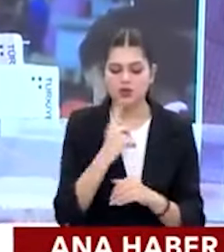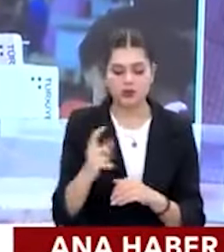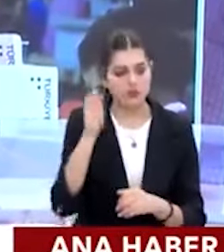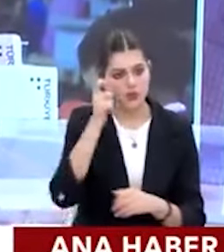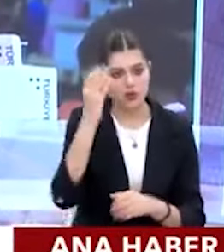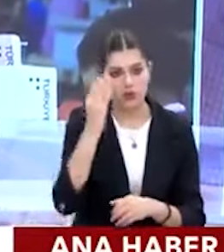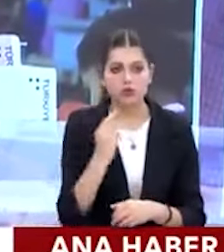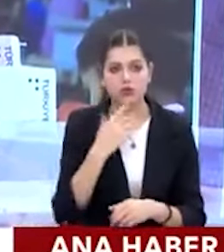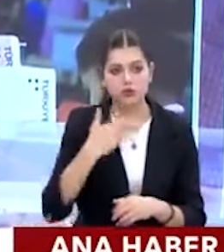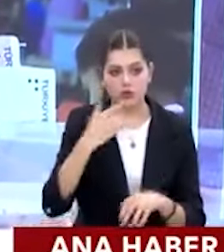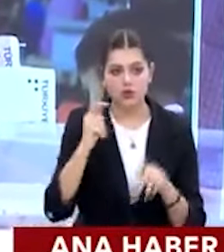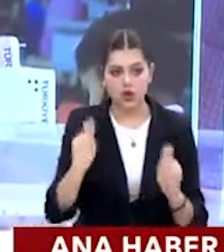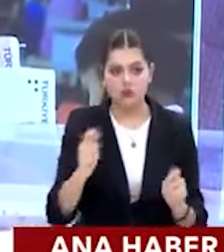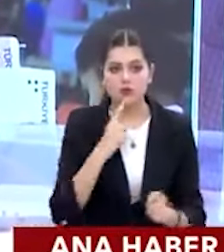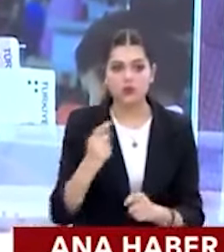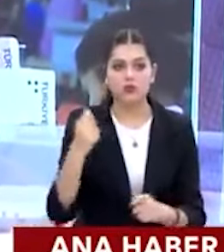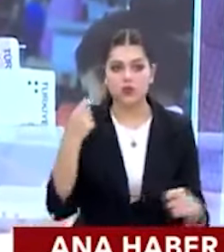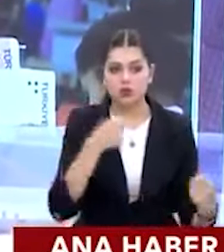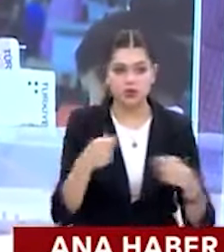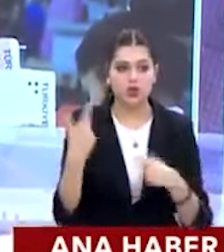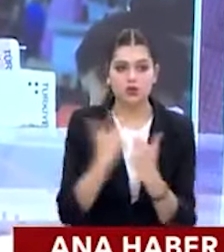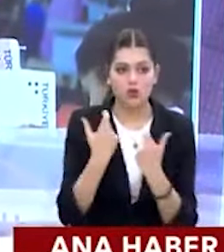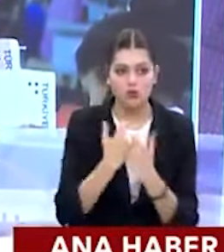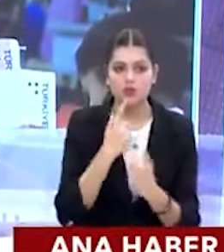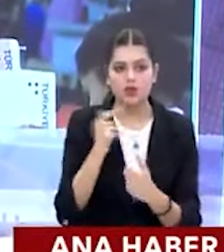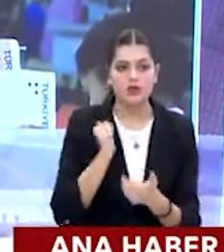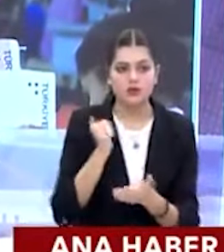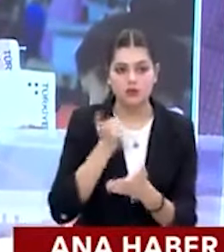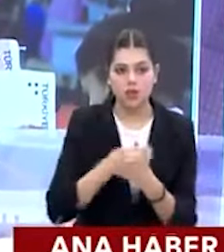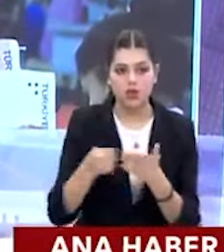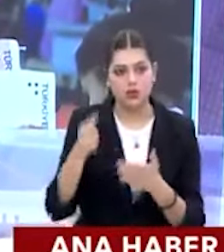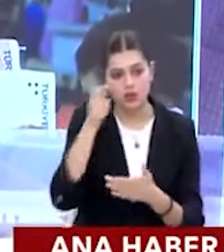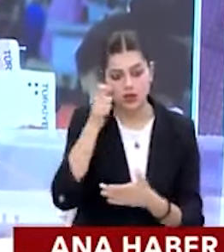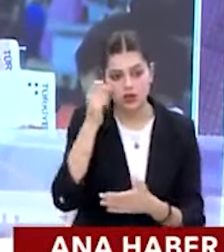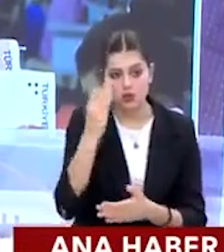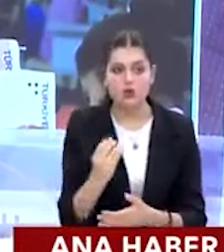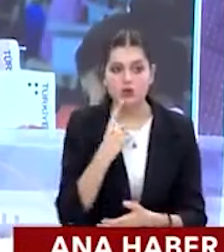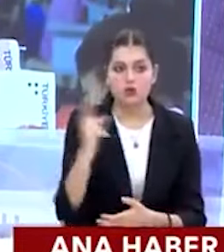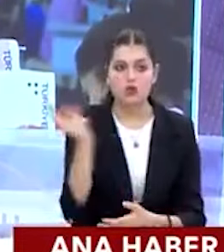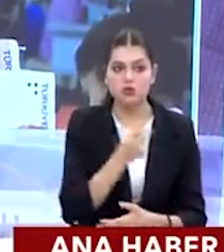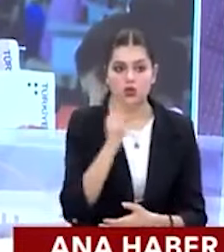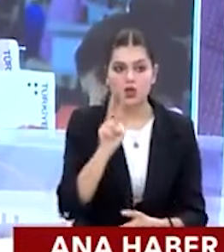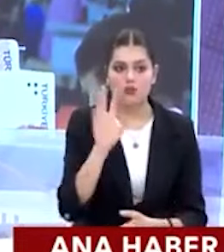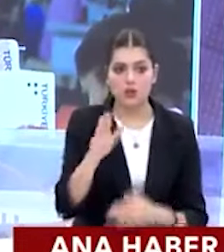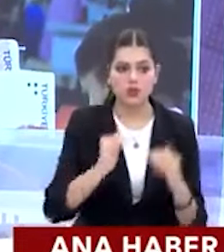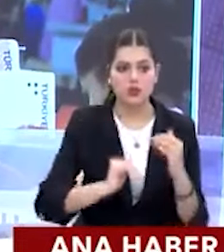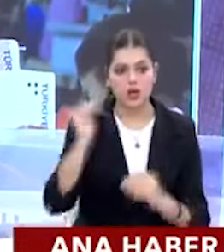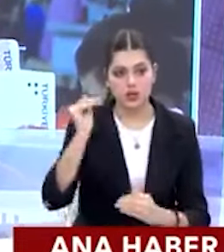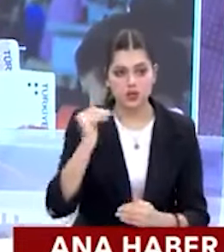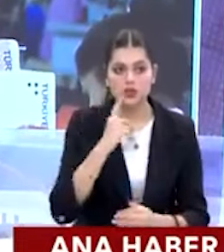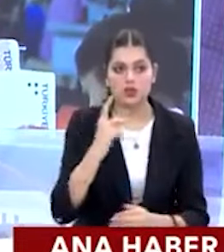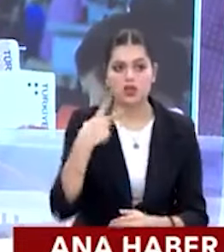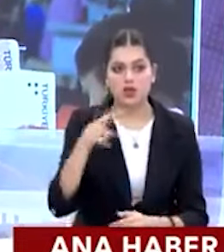boyutunu da dikkate alacaklarını söylemiş. Yatırımcı toplantısında asgari ücretle dikkat buyurun. %25'lik